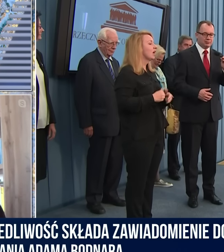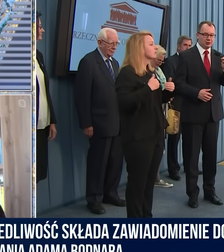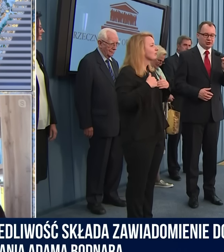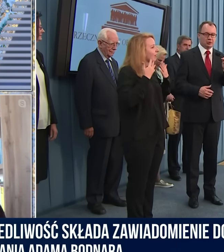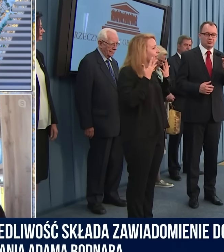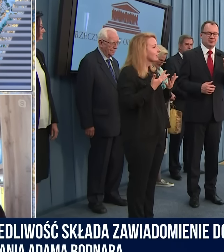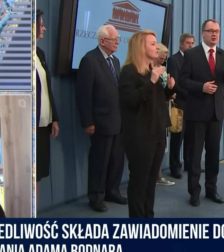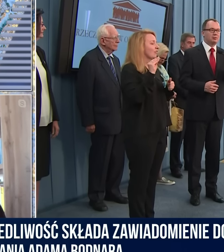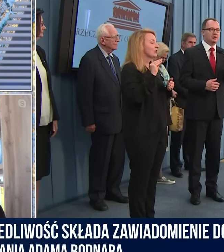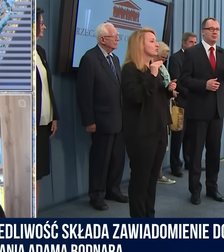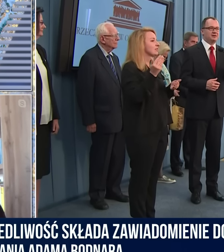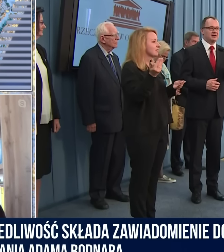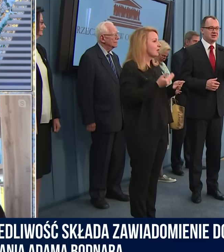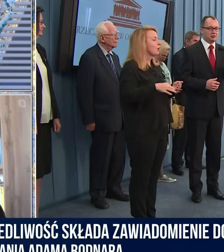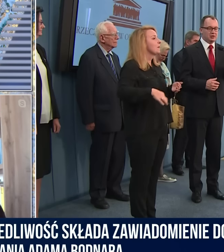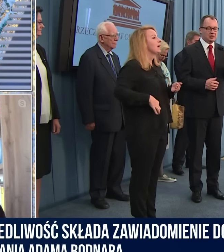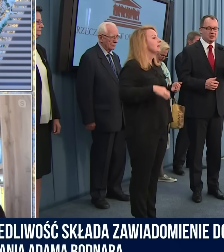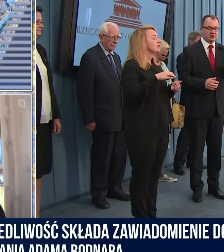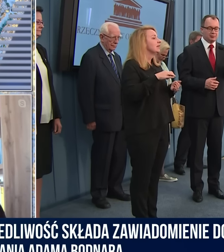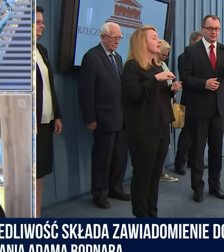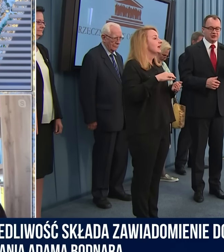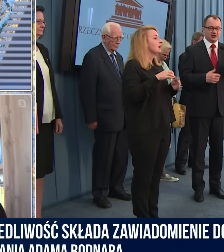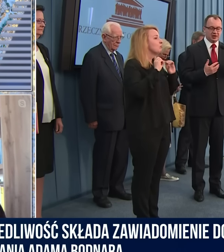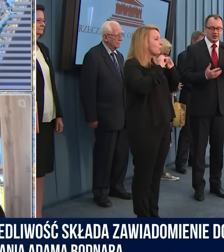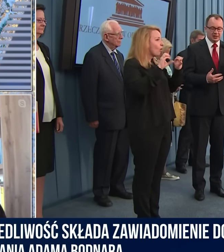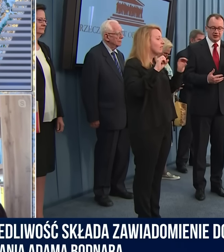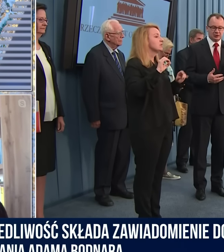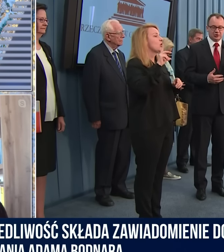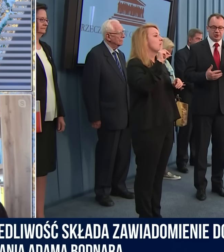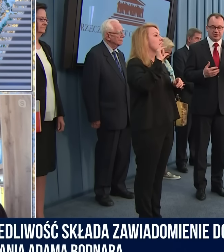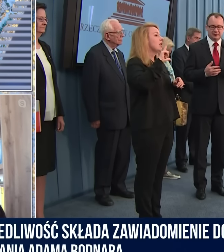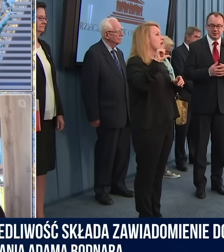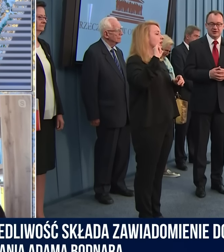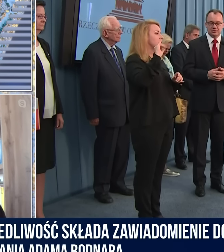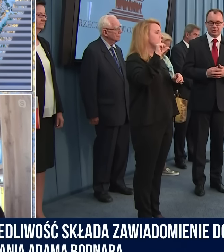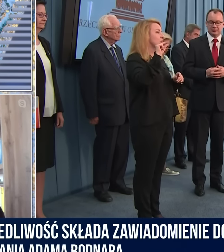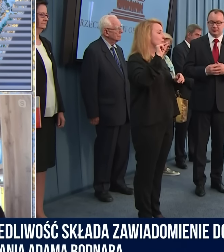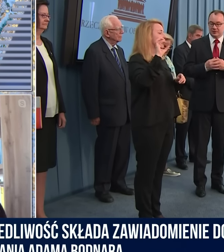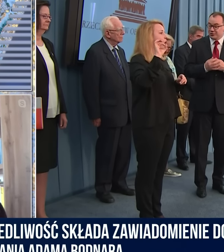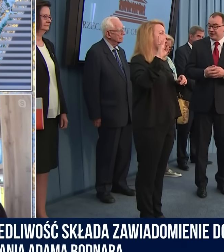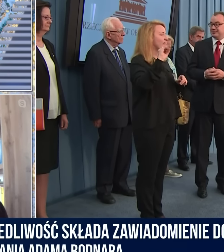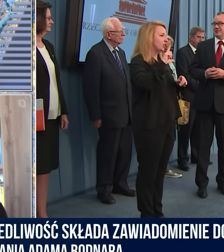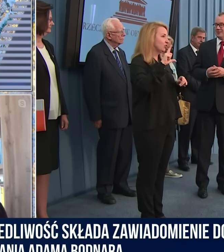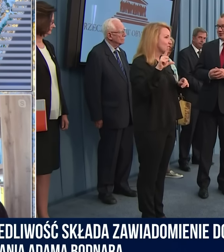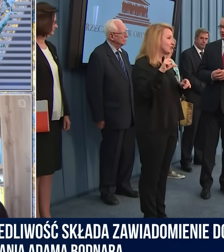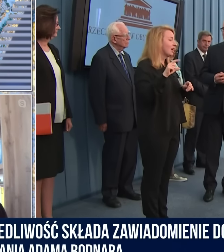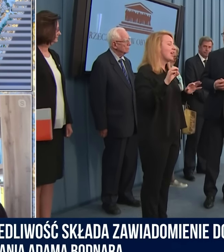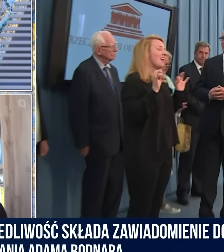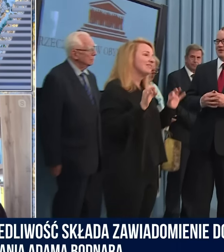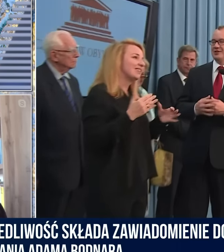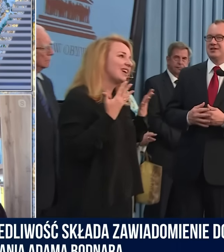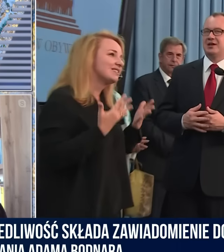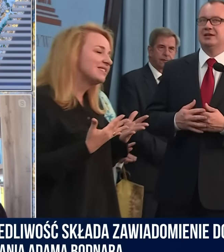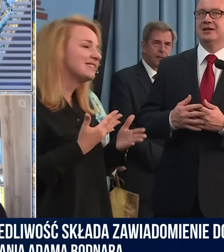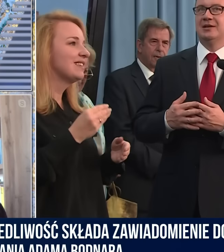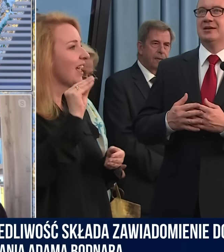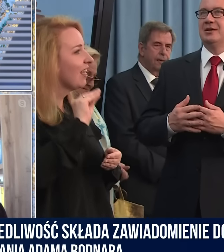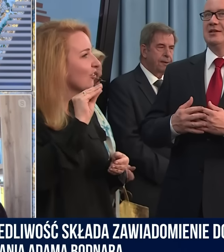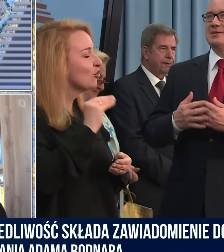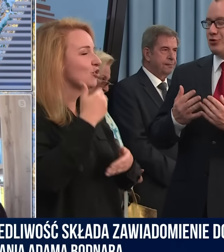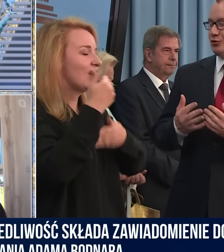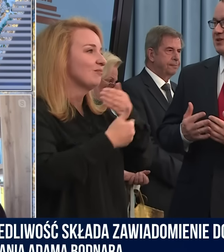tych protestów nie było wcale. Z taką ostentacyjną radością, na przykład Gazeta Wyborcza starała